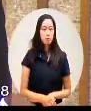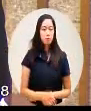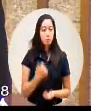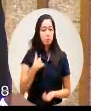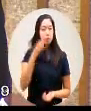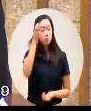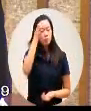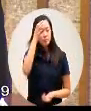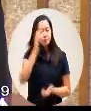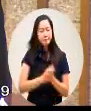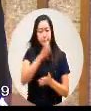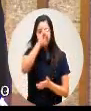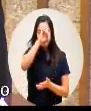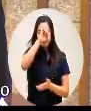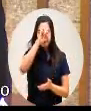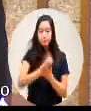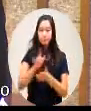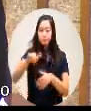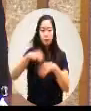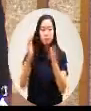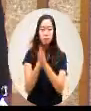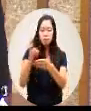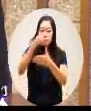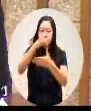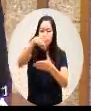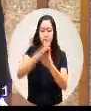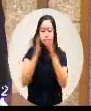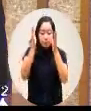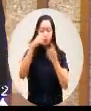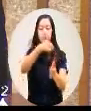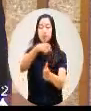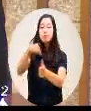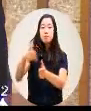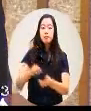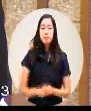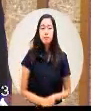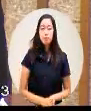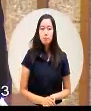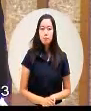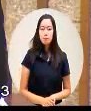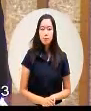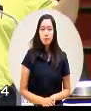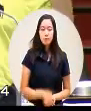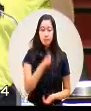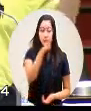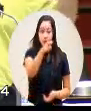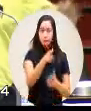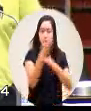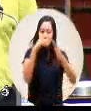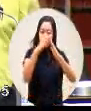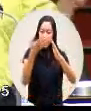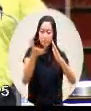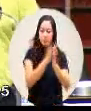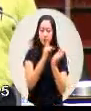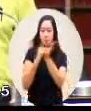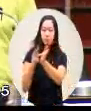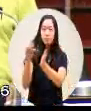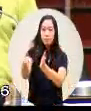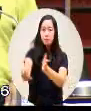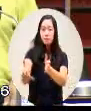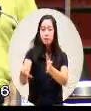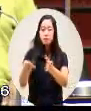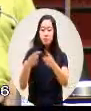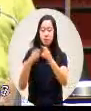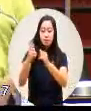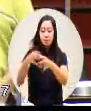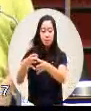待所有的老师去都是在第一线，很认真的在教学。 你甲长 把校舍借人当为人民团队，